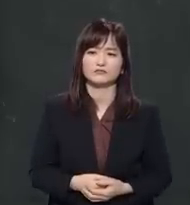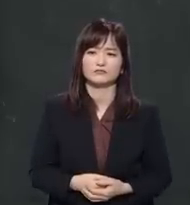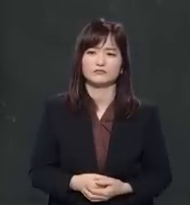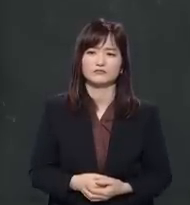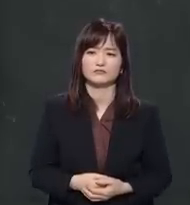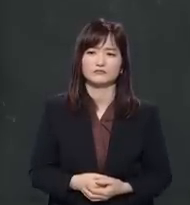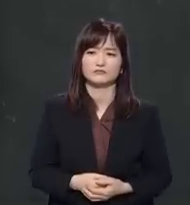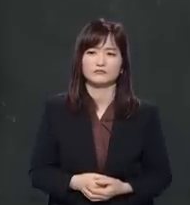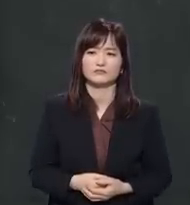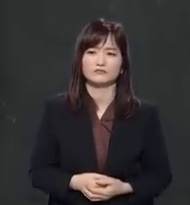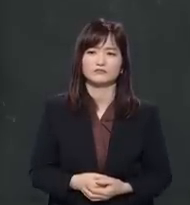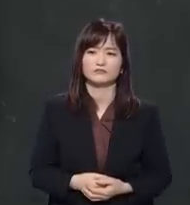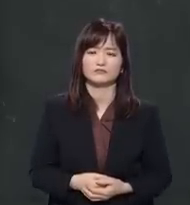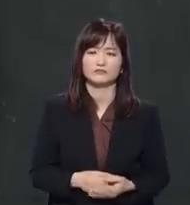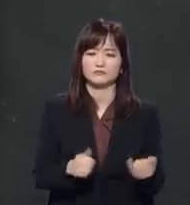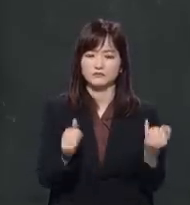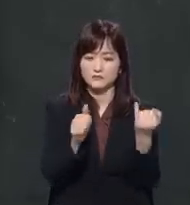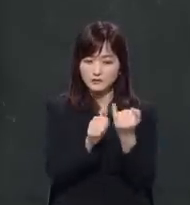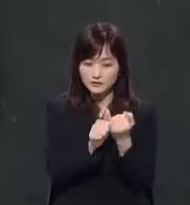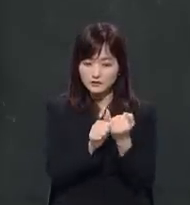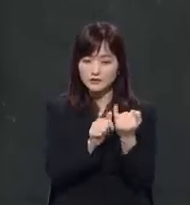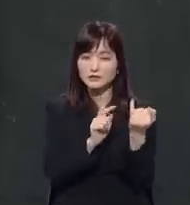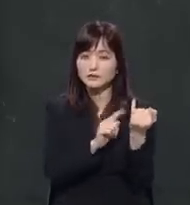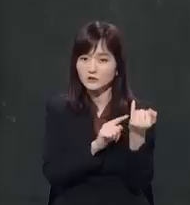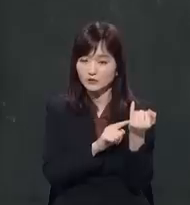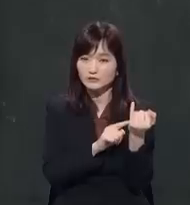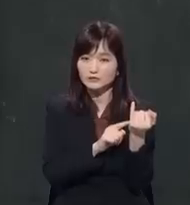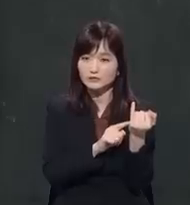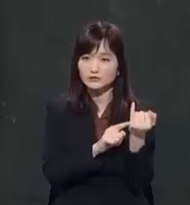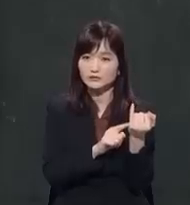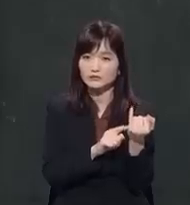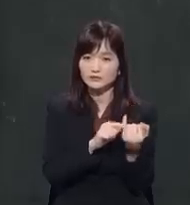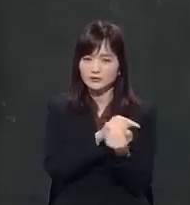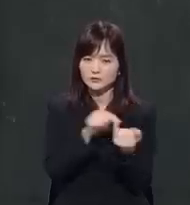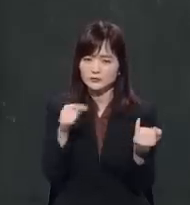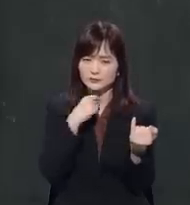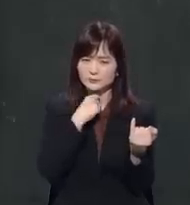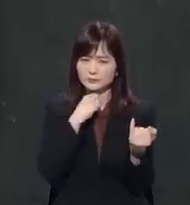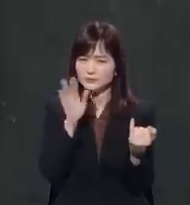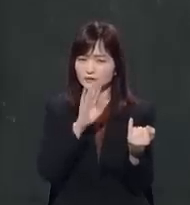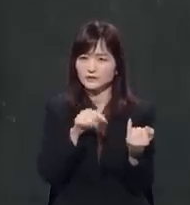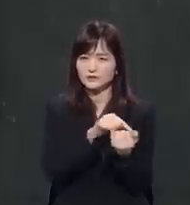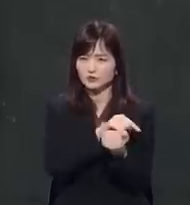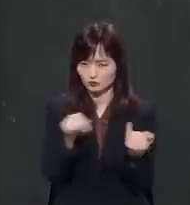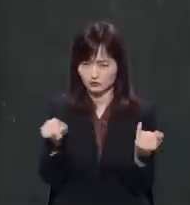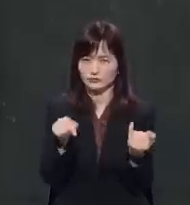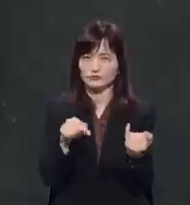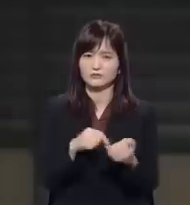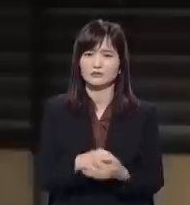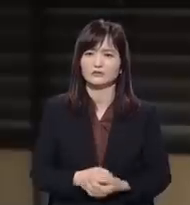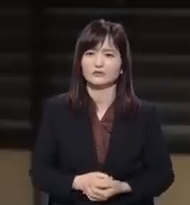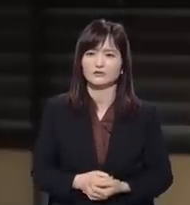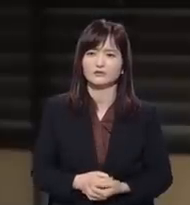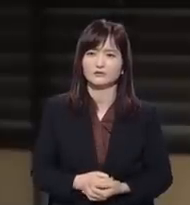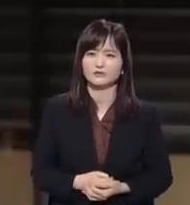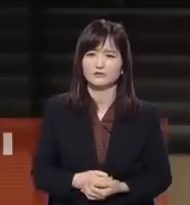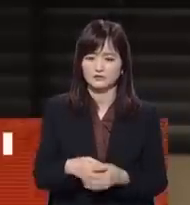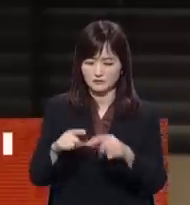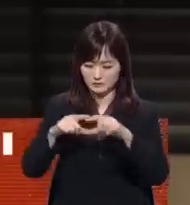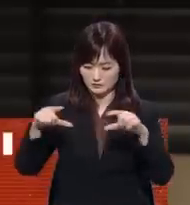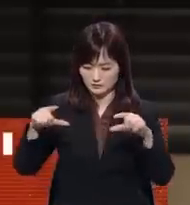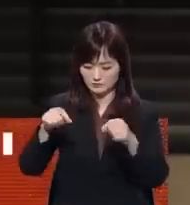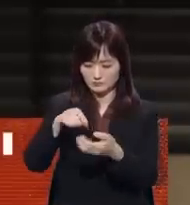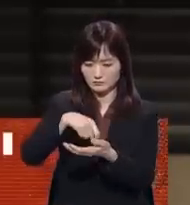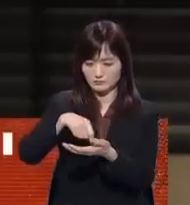날 수 있는게이 결혼을 한 피해 여성이 유부녀였다는 얘기고 죽이고 싶도록이 아니라 실제로 죽였던 겁니다 그리고 저쪽 째